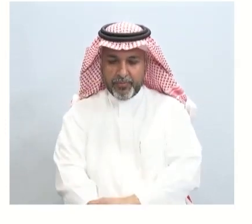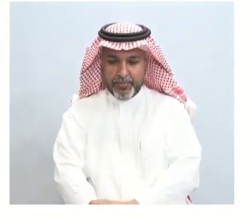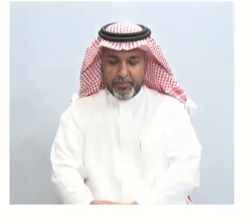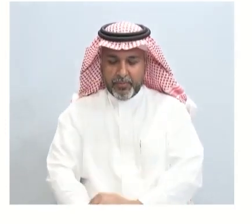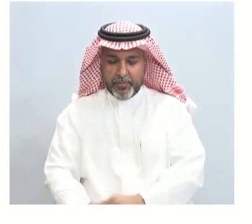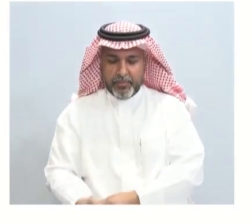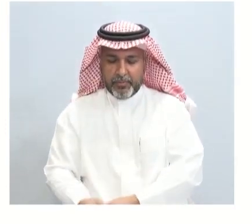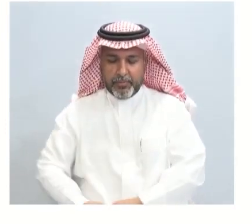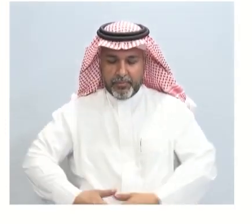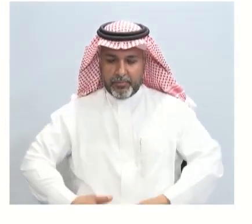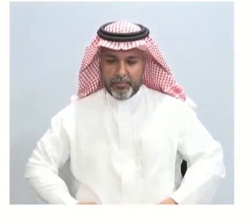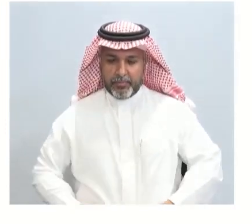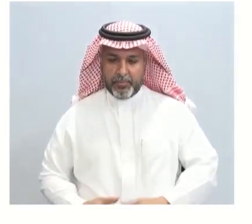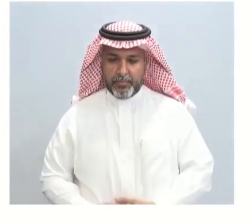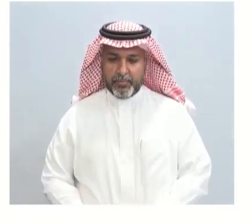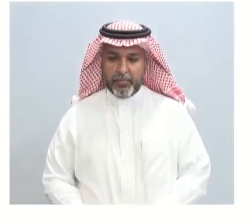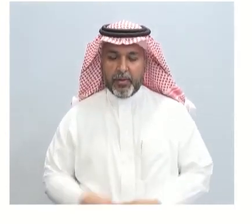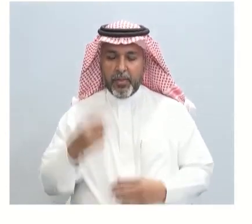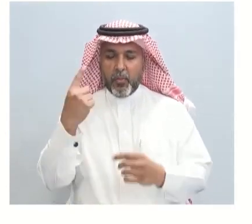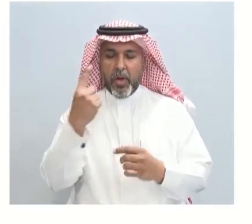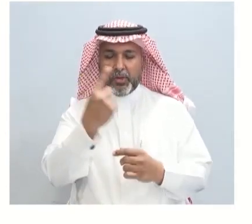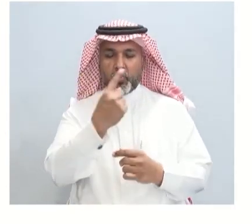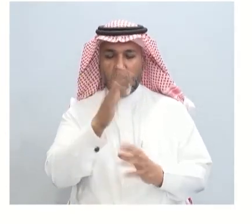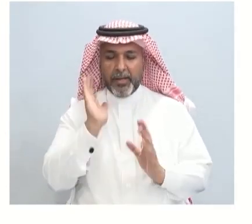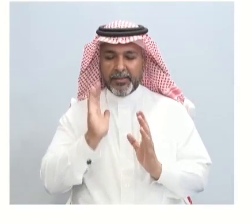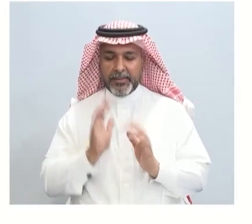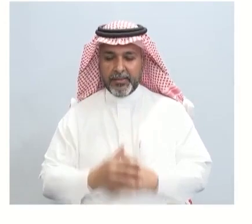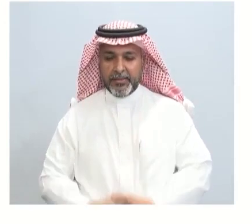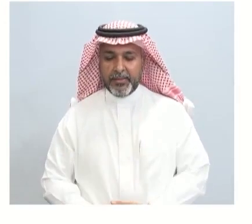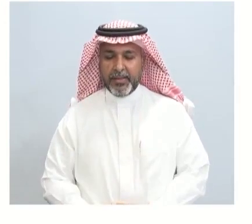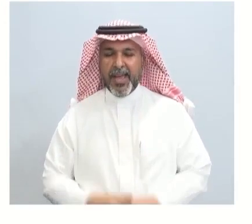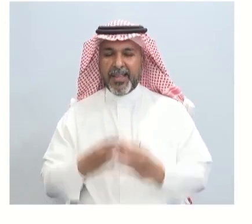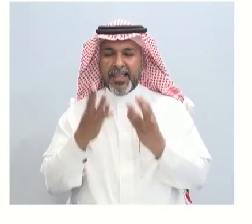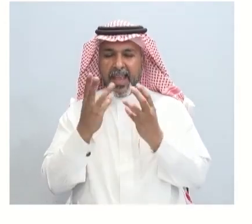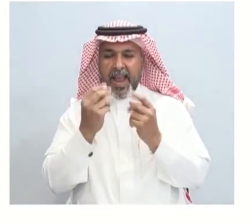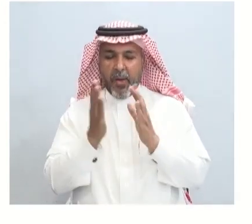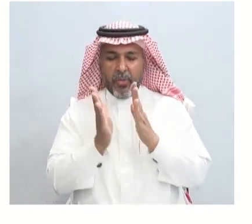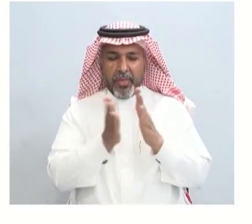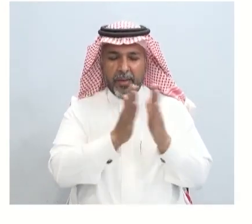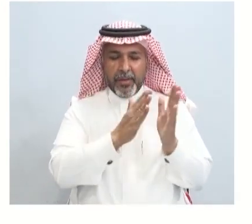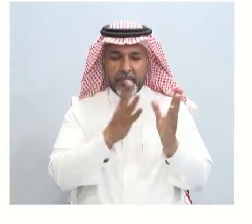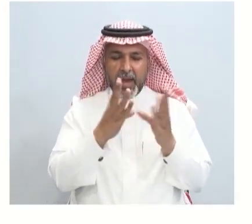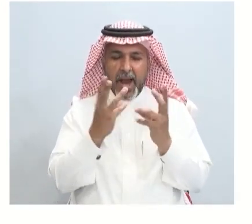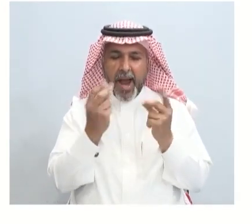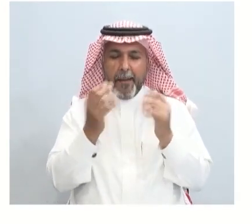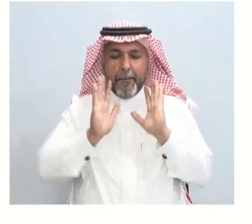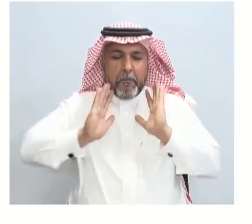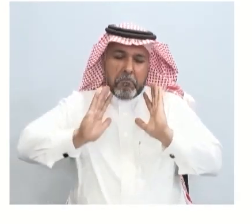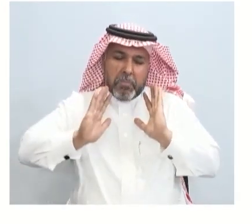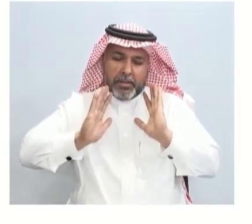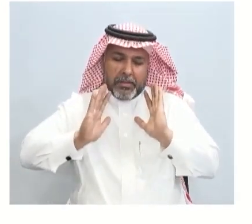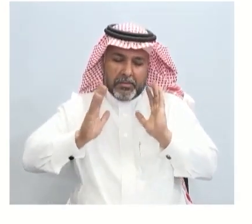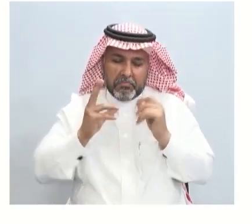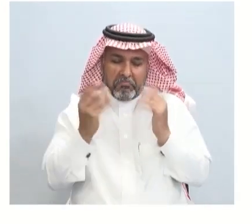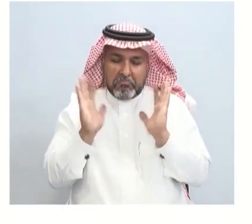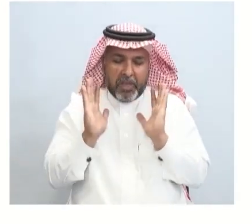بالنسبه للسا والكوساين السعه فيها تساوي واحد اما بالنسبه لتان وال كوتان والسيك والكويك فال السعه